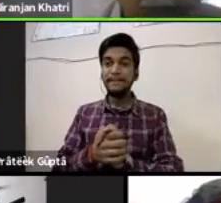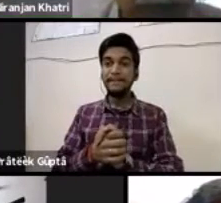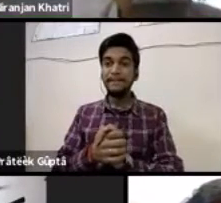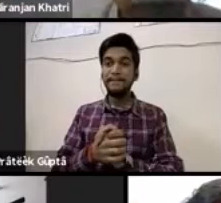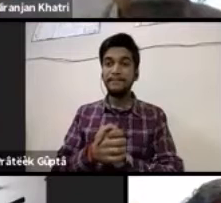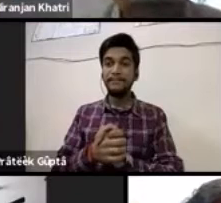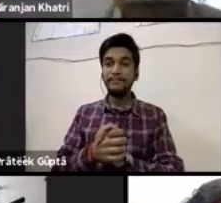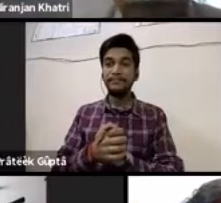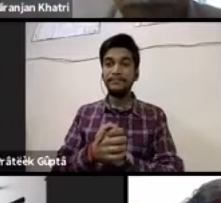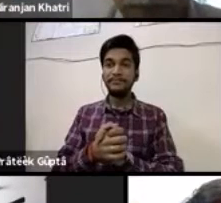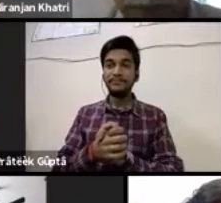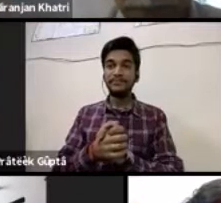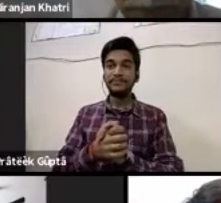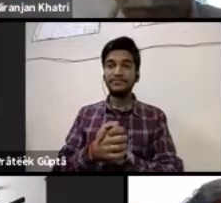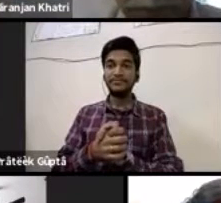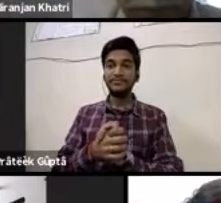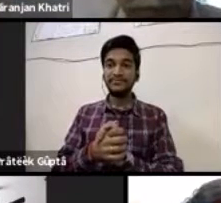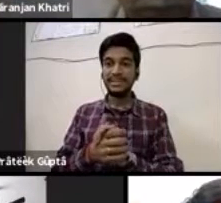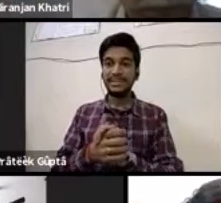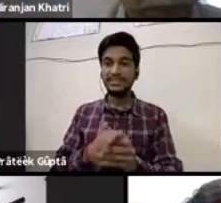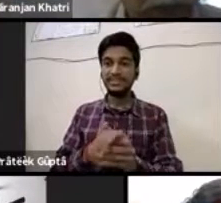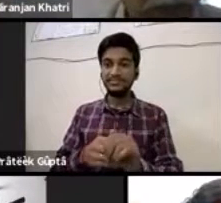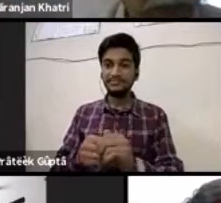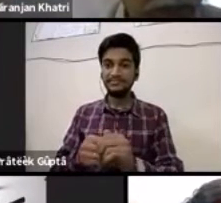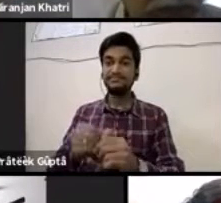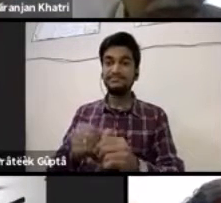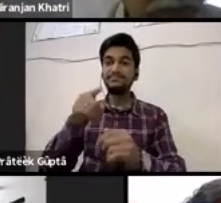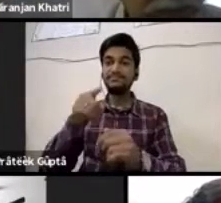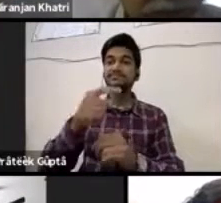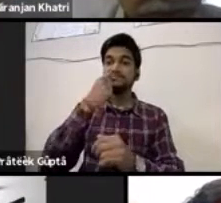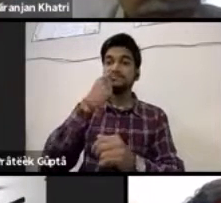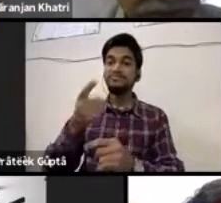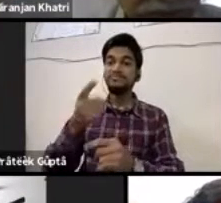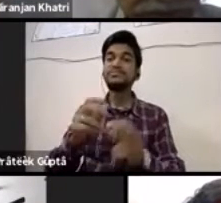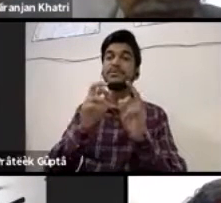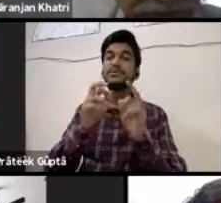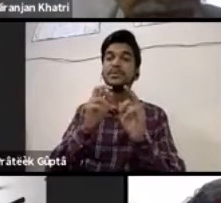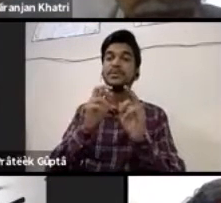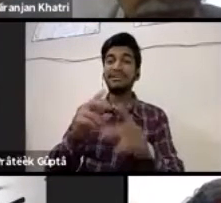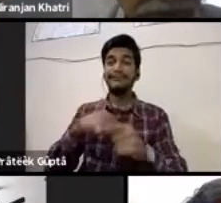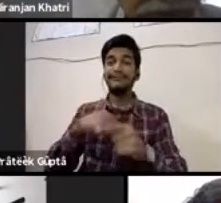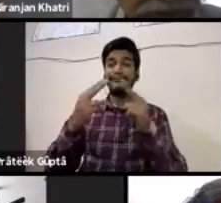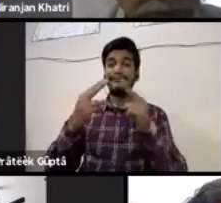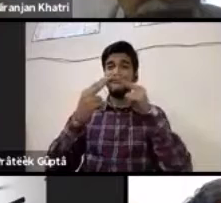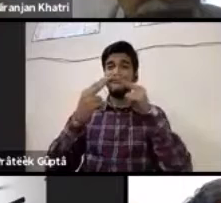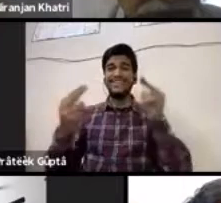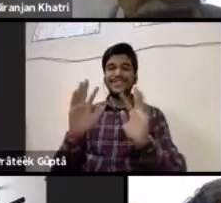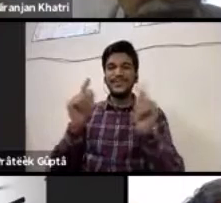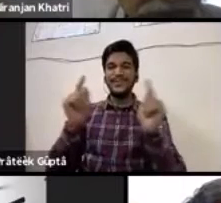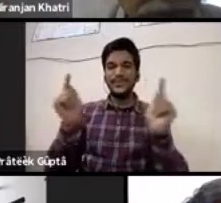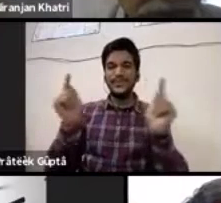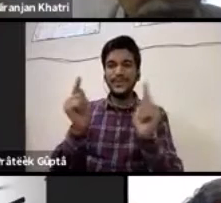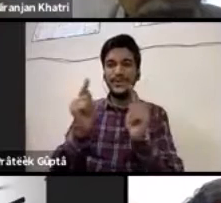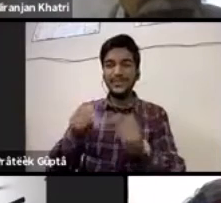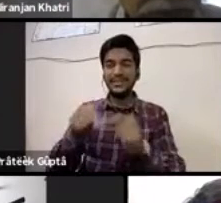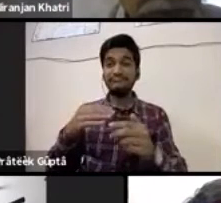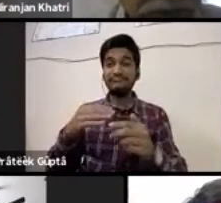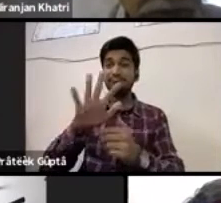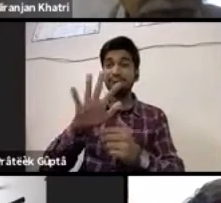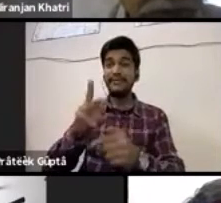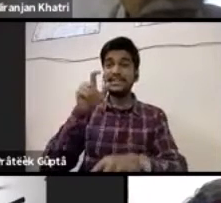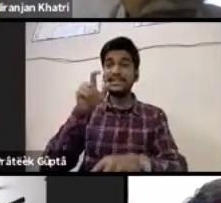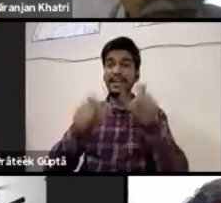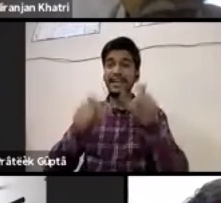तो ये हमने किया, और जस्ट टू कट दी लॉन्ग स्टोरी शॉर्ट हमने 5,000 डिसेबल्ड में से लगभग 1,000